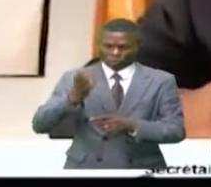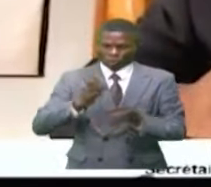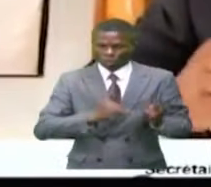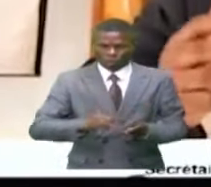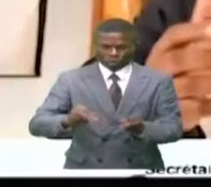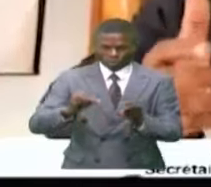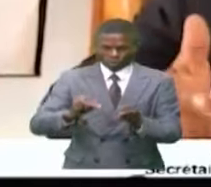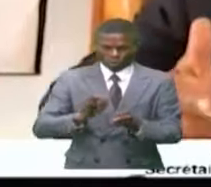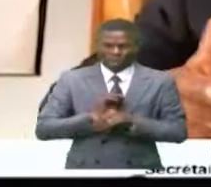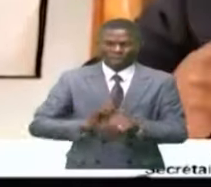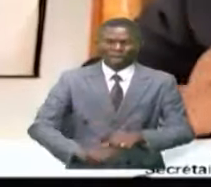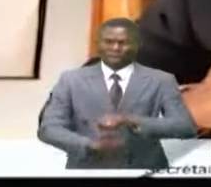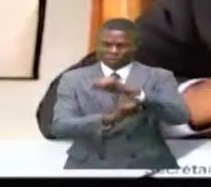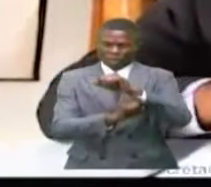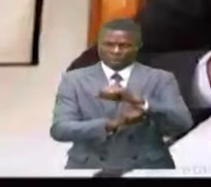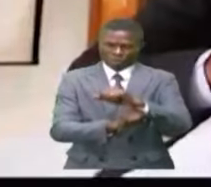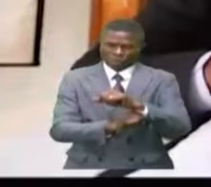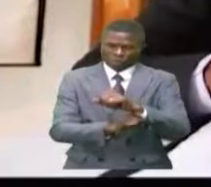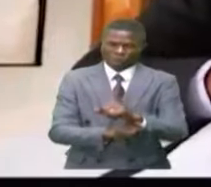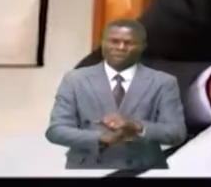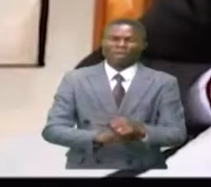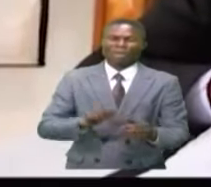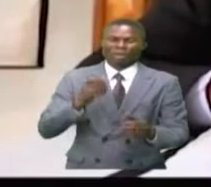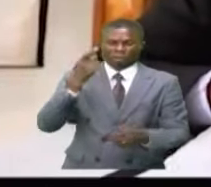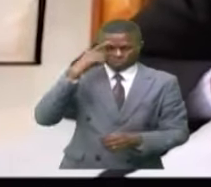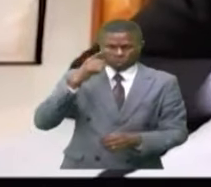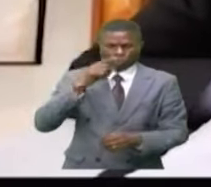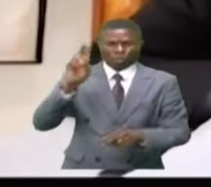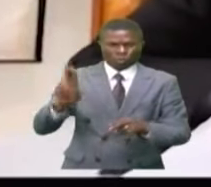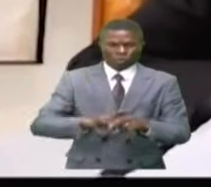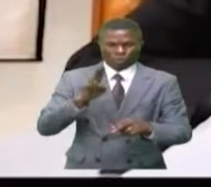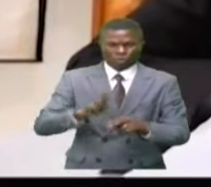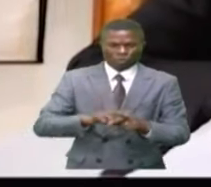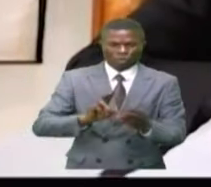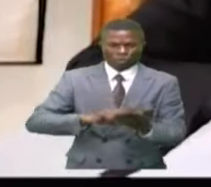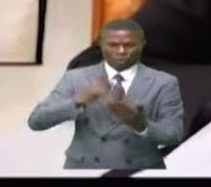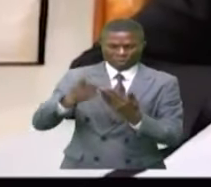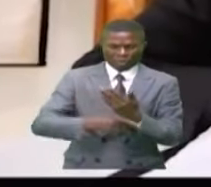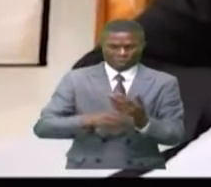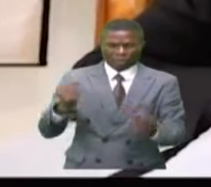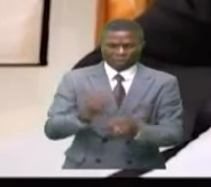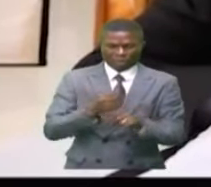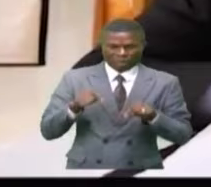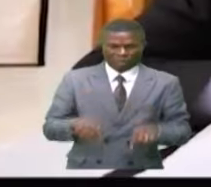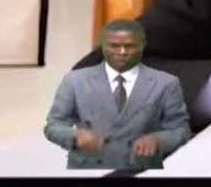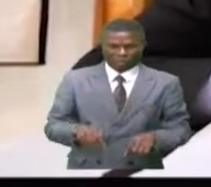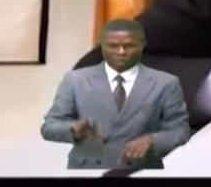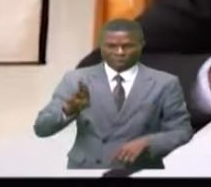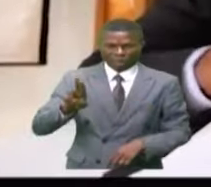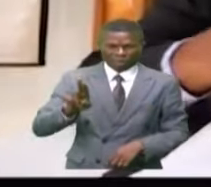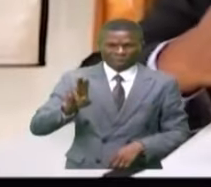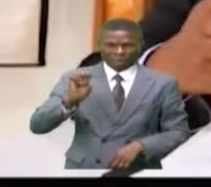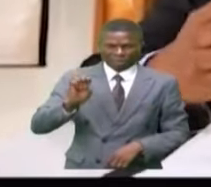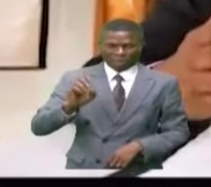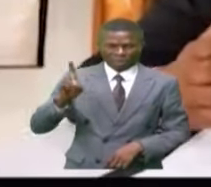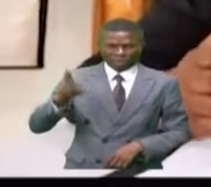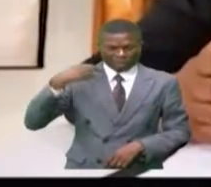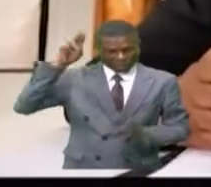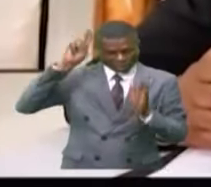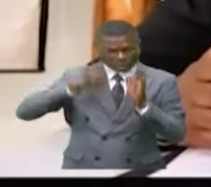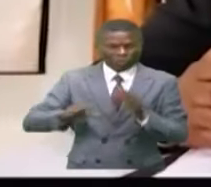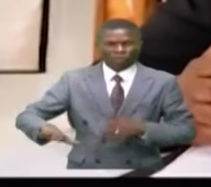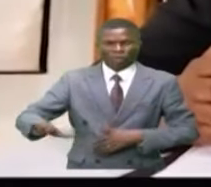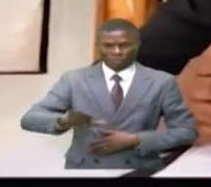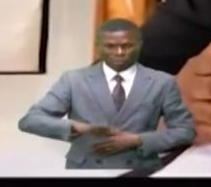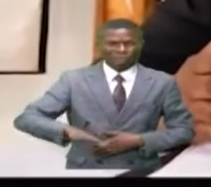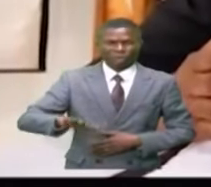du Fonds national RED. Pour la mise en œuvre de ce plan d'investissement RED, les gouvernements de la